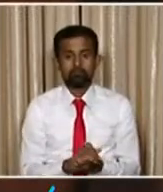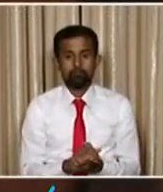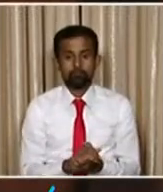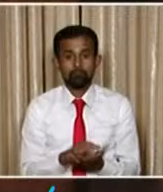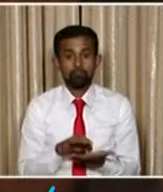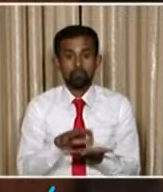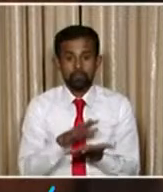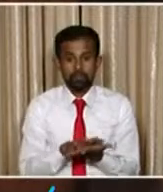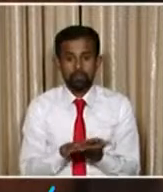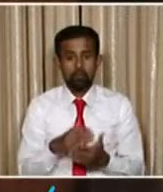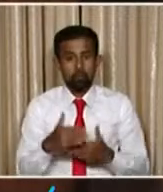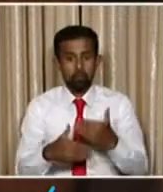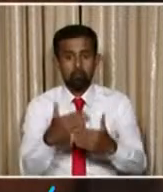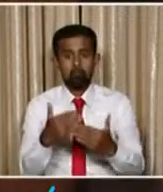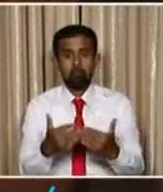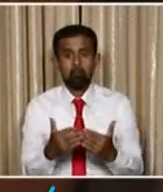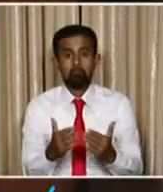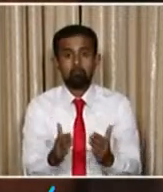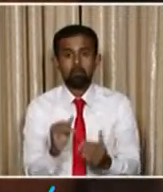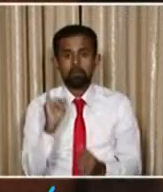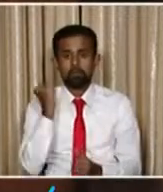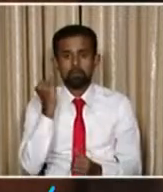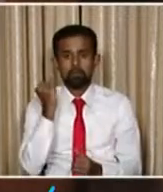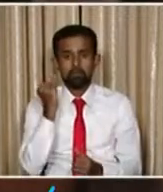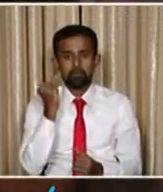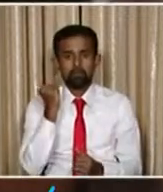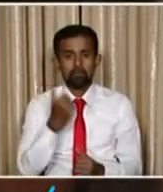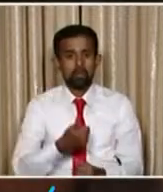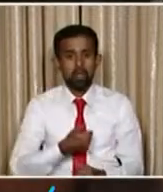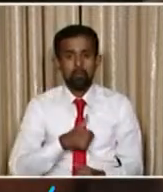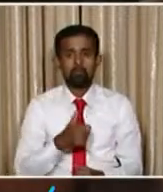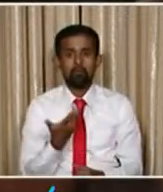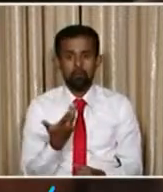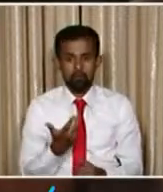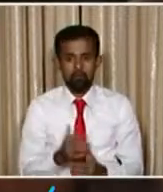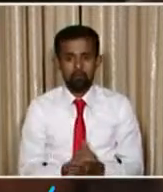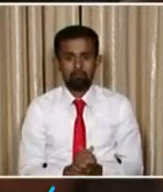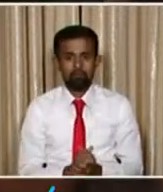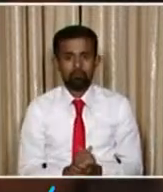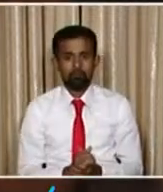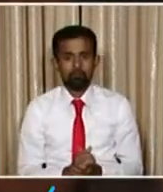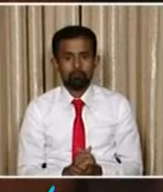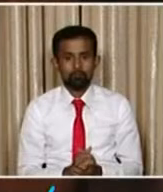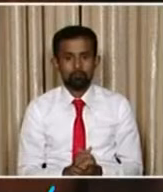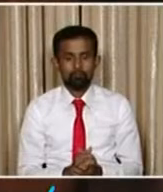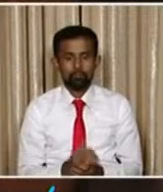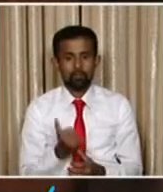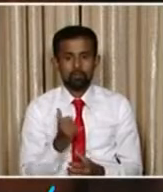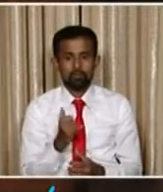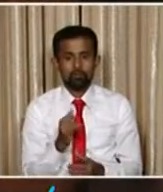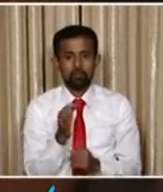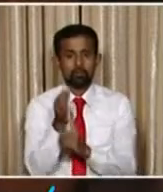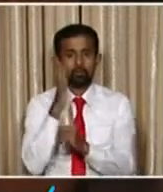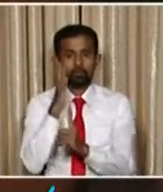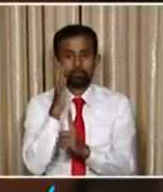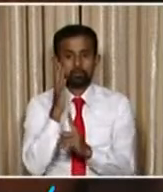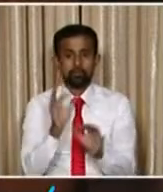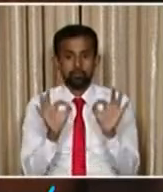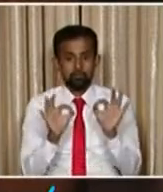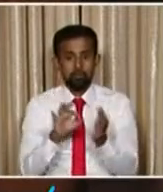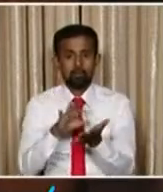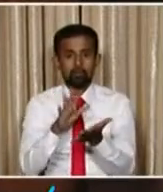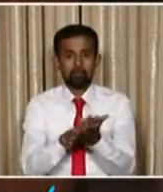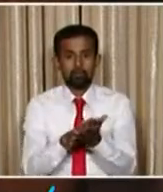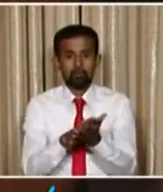ඒ තීන්දුව ක්‍රියාත්මක කරන්න යම් නිලධාරීන් කැමති නැහැ කියලා කියනවා. මේක සමහරවිට සභාපතිවරයා ගන්න හරි තීන්දුව